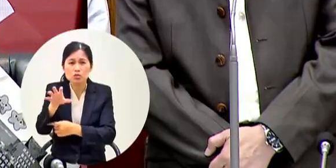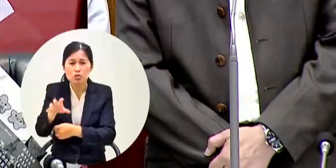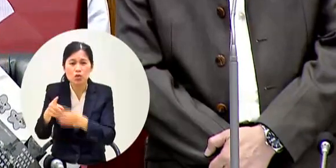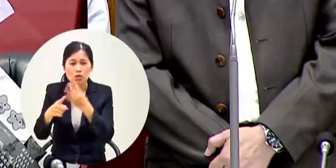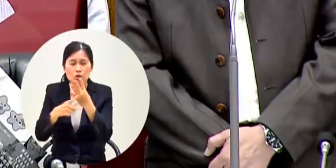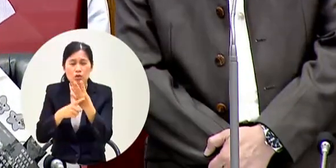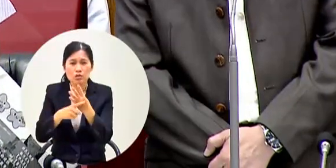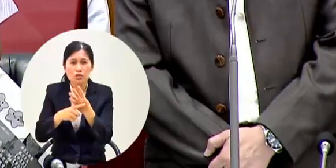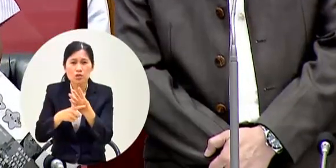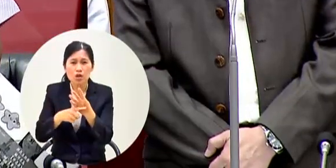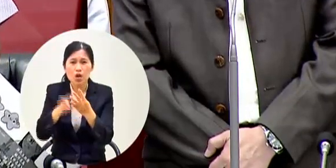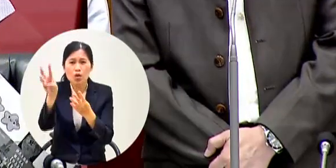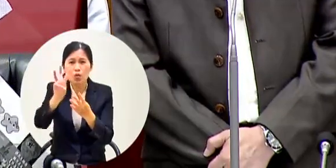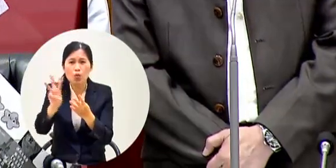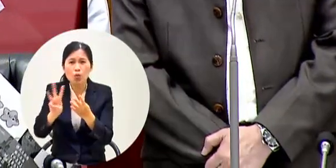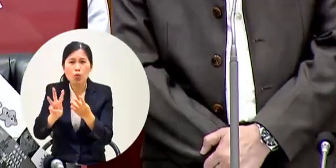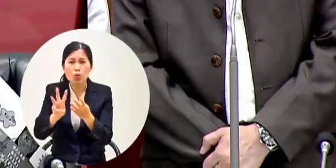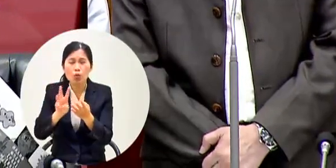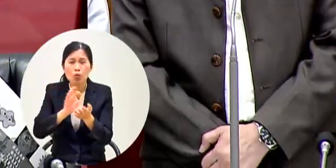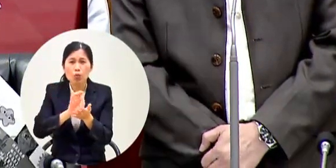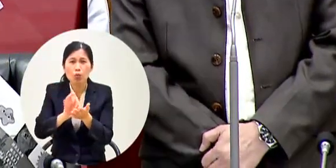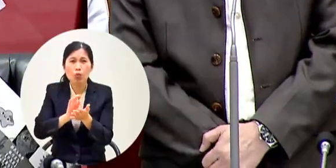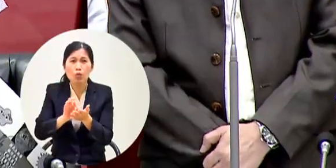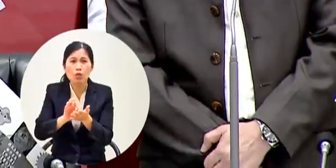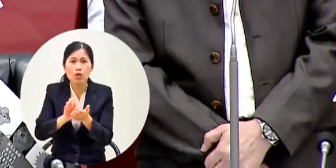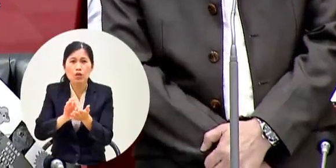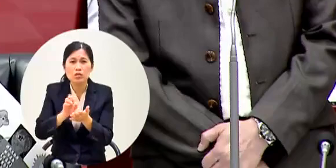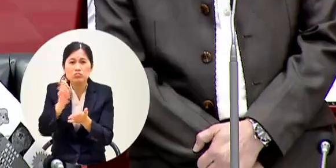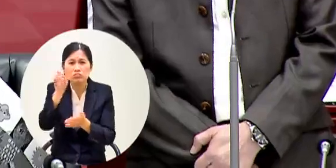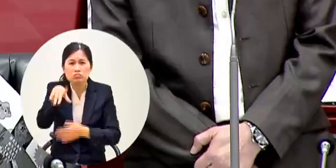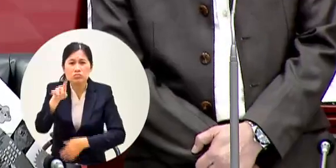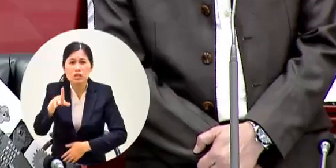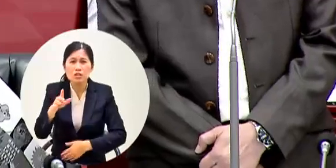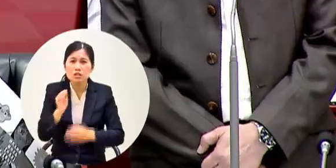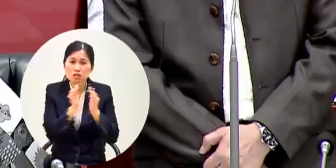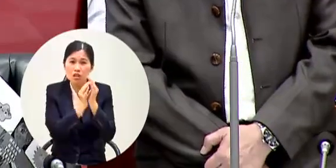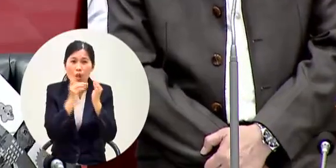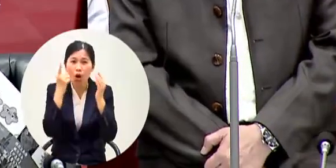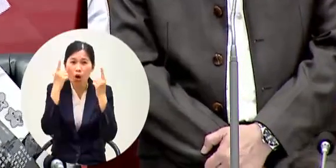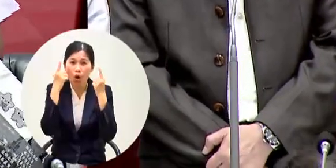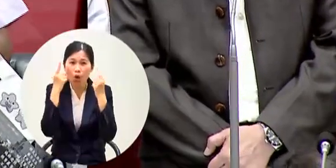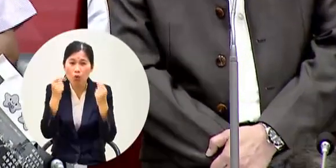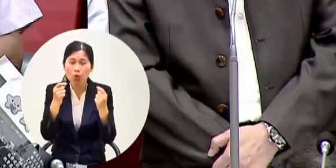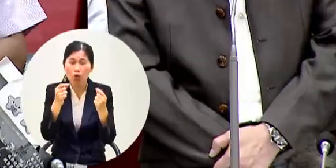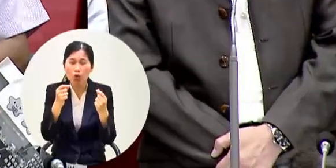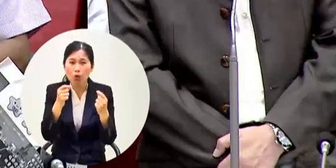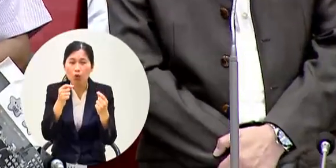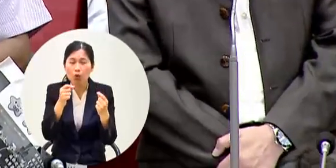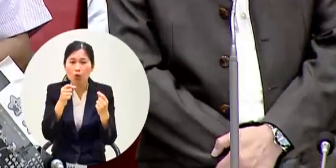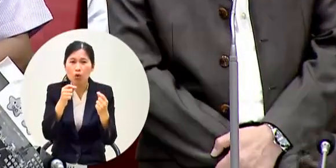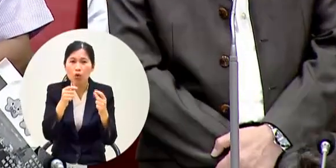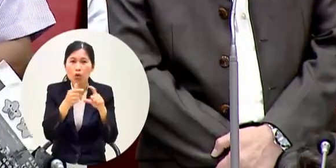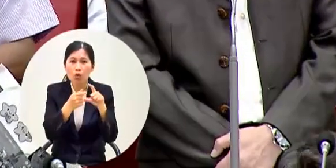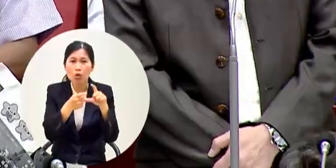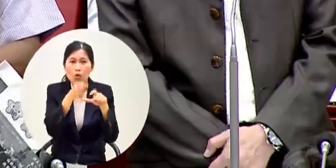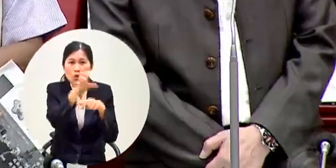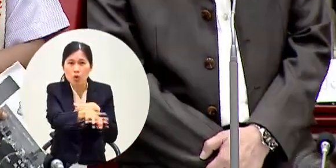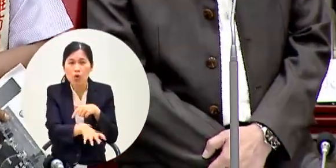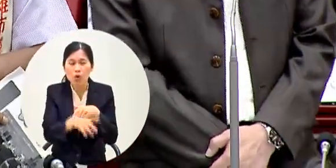于原住民保留地，他如果来申请农业灌溉用